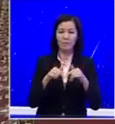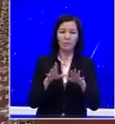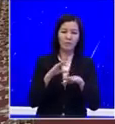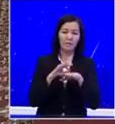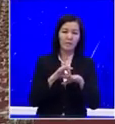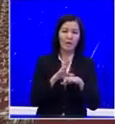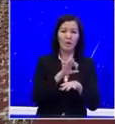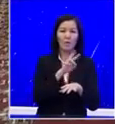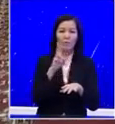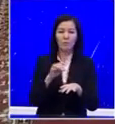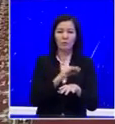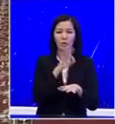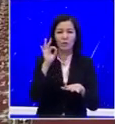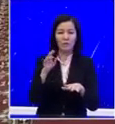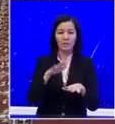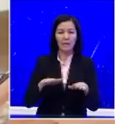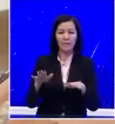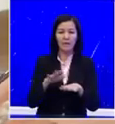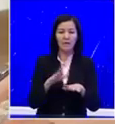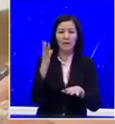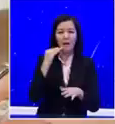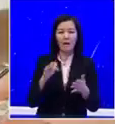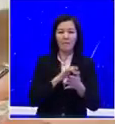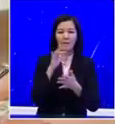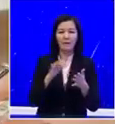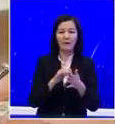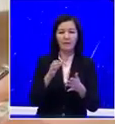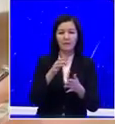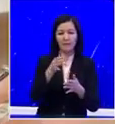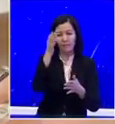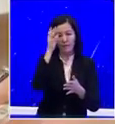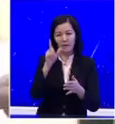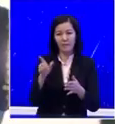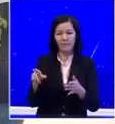Оған оңтүстік және шығыс аймақтарынан Алматы қаласынан ғалымдар тартылды.